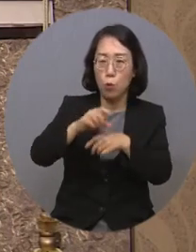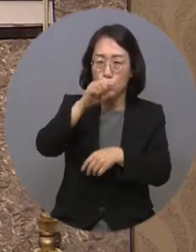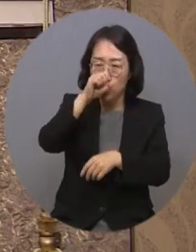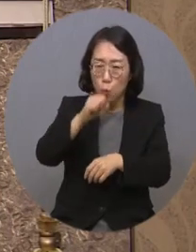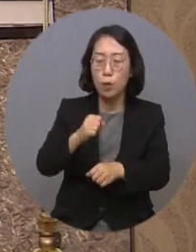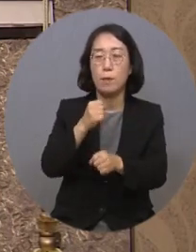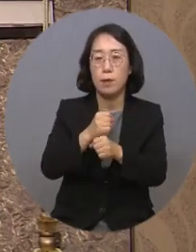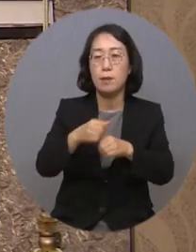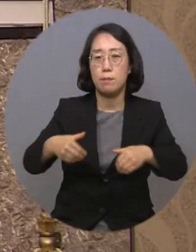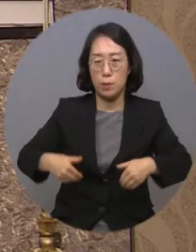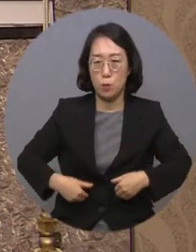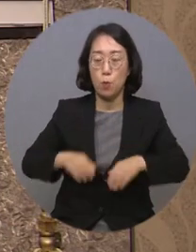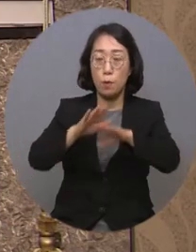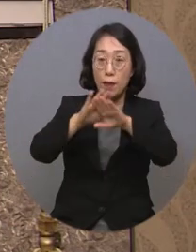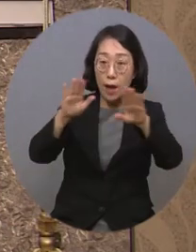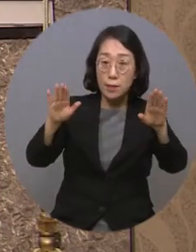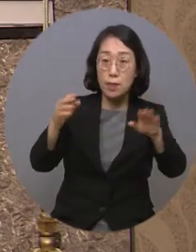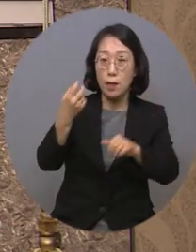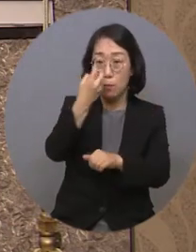저 주간보호가